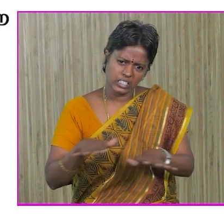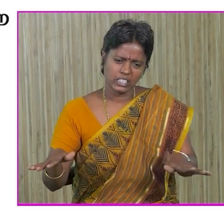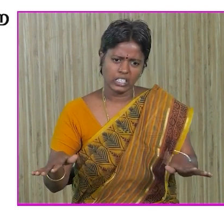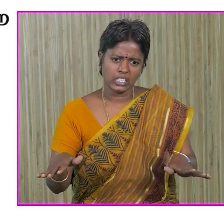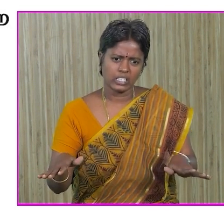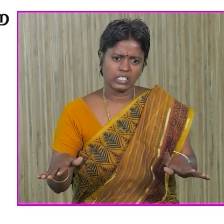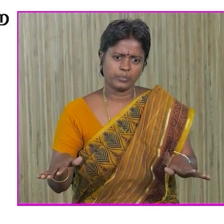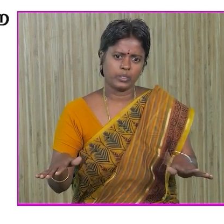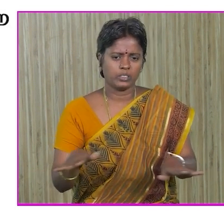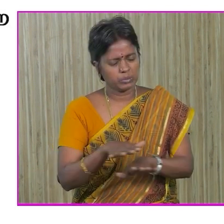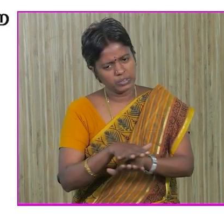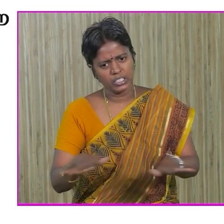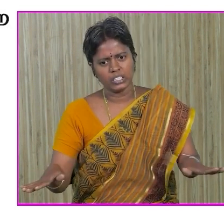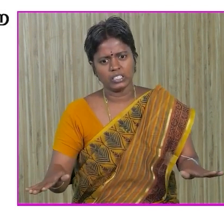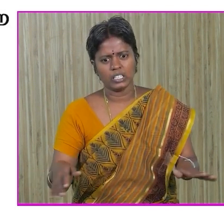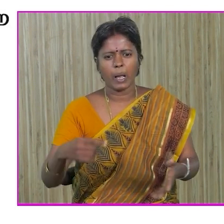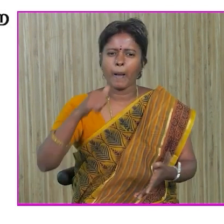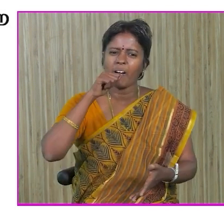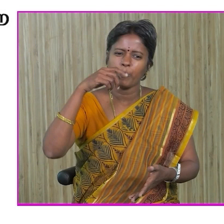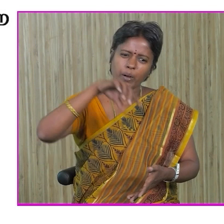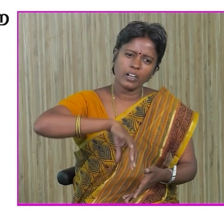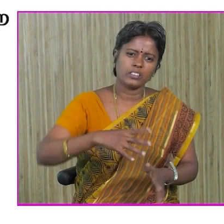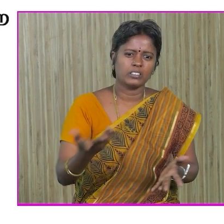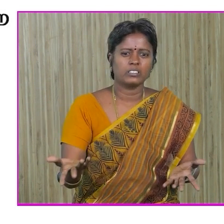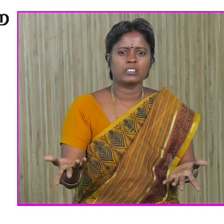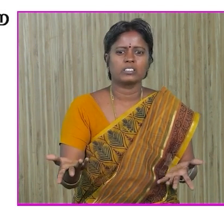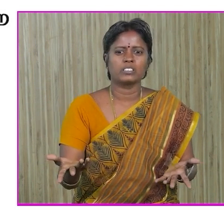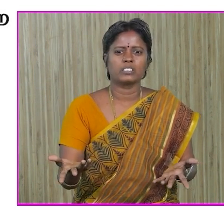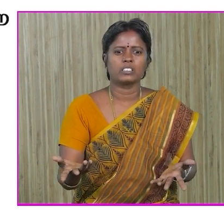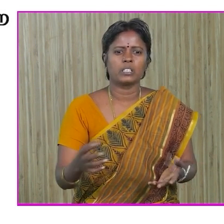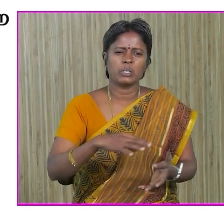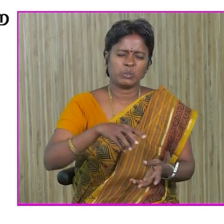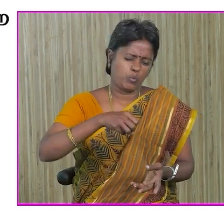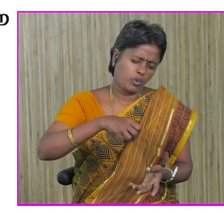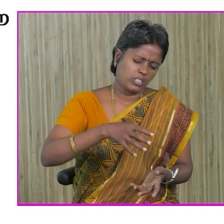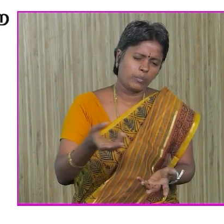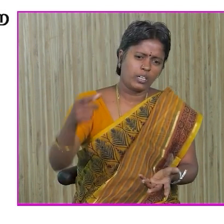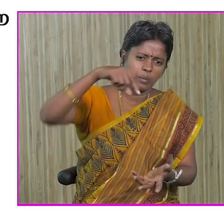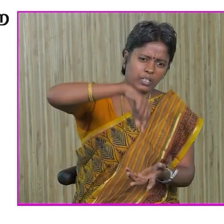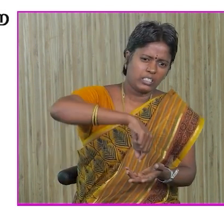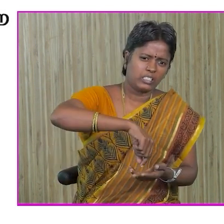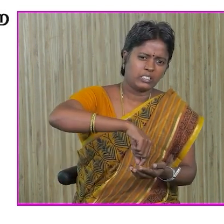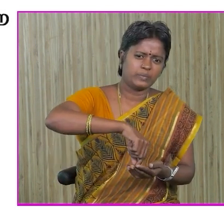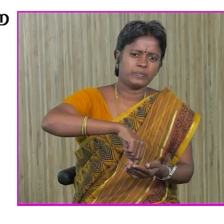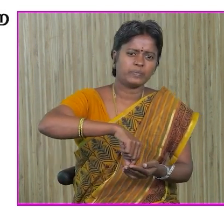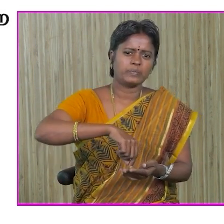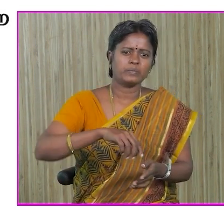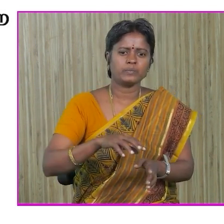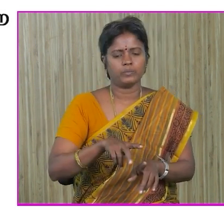திரிந்து அற்றுப்போனது. செல்வமானது தூய்மையற்ற பாத்திரத்தில் வைக்கப்படும் சுத்தமான பாலுக்கு